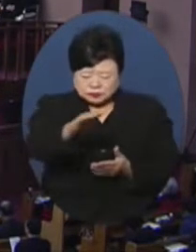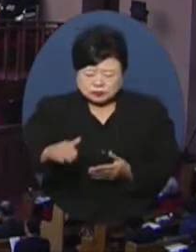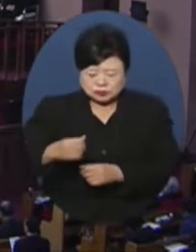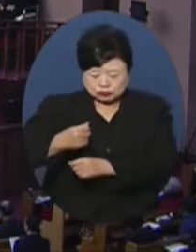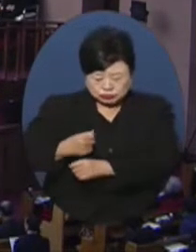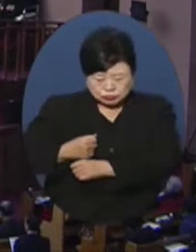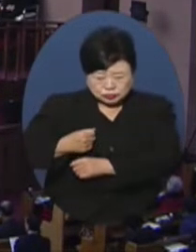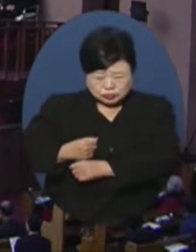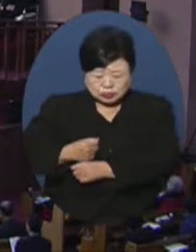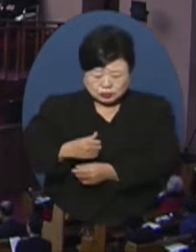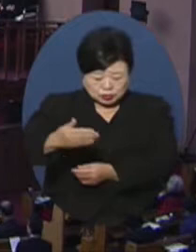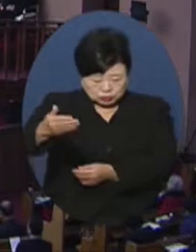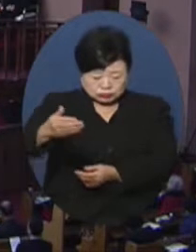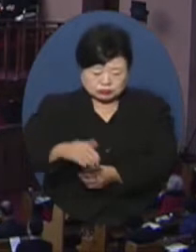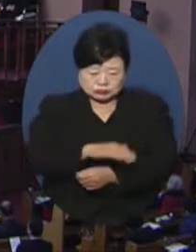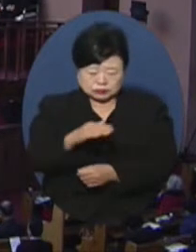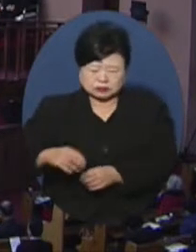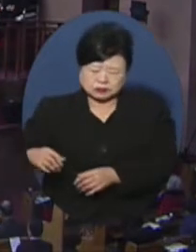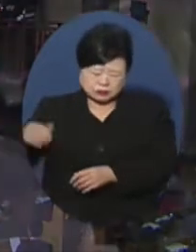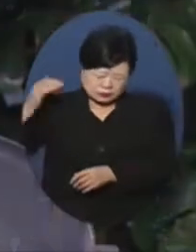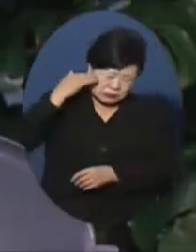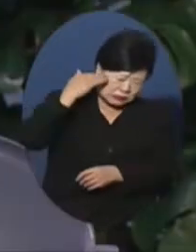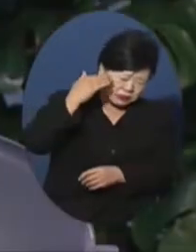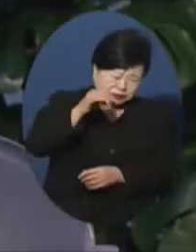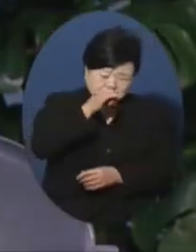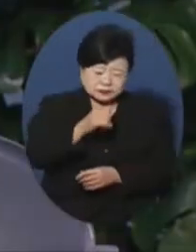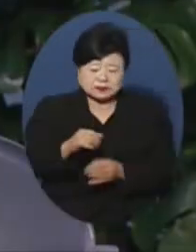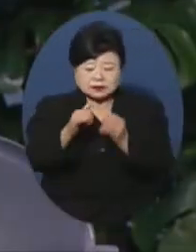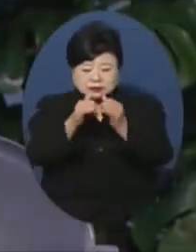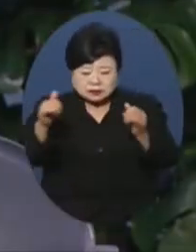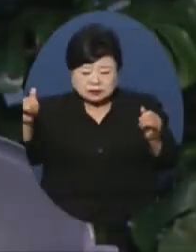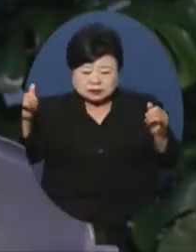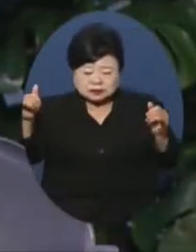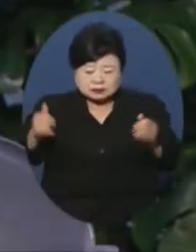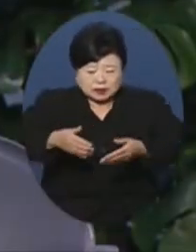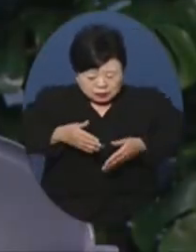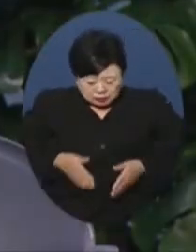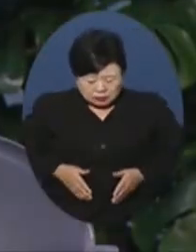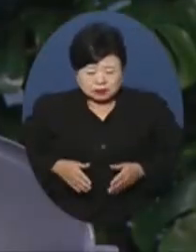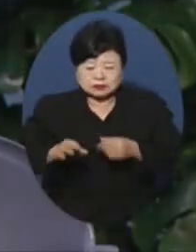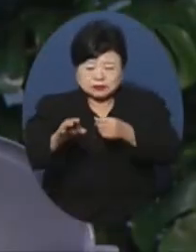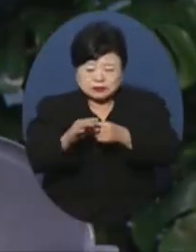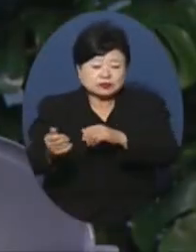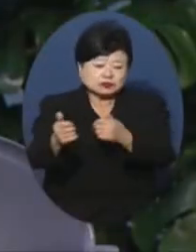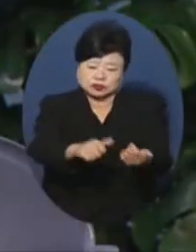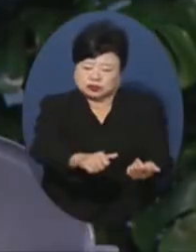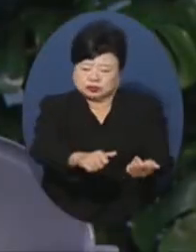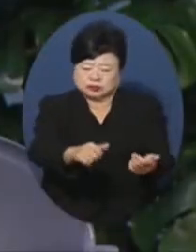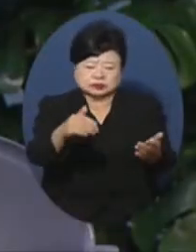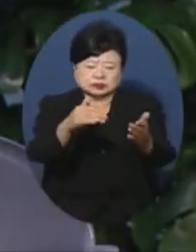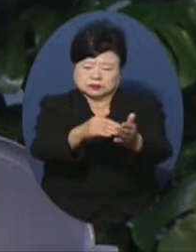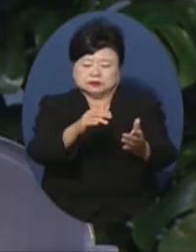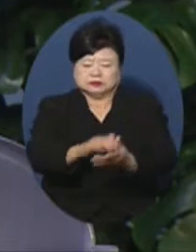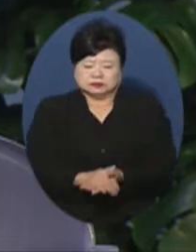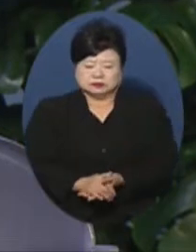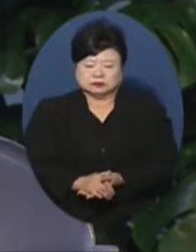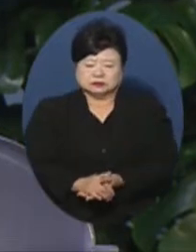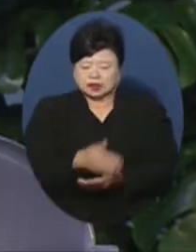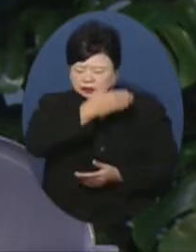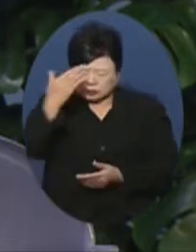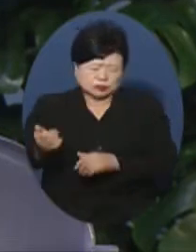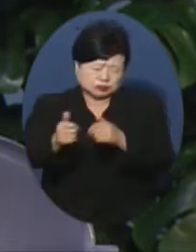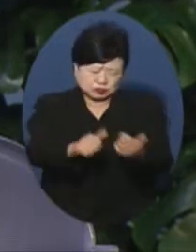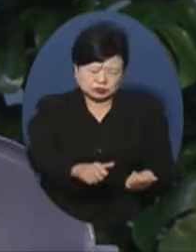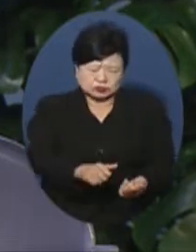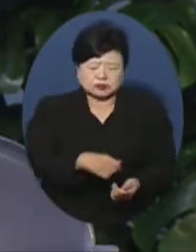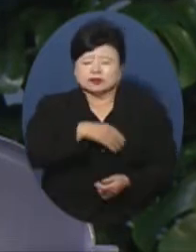우리 군대를 보내 우리를 공격합니다. 사람이 태어나면 죽습니다.